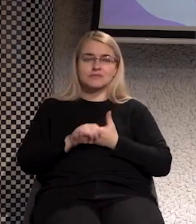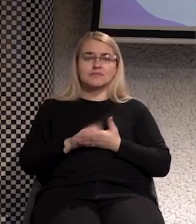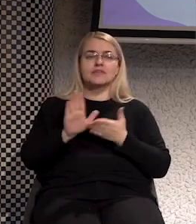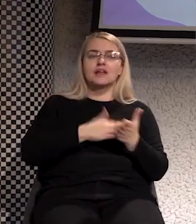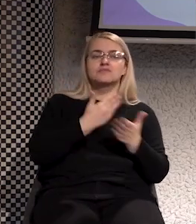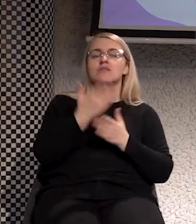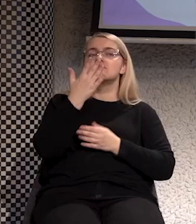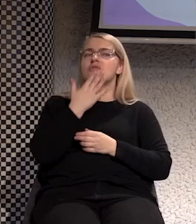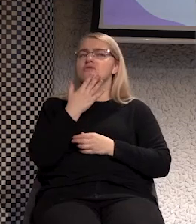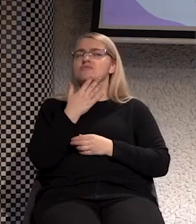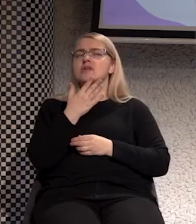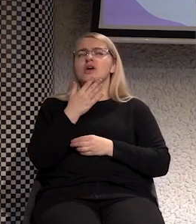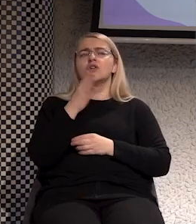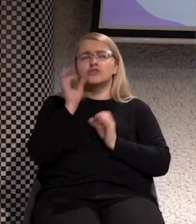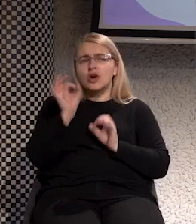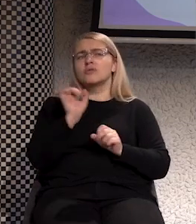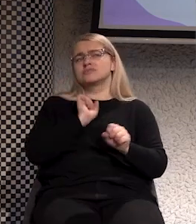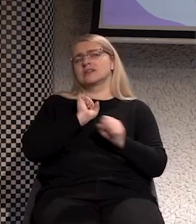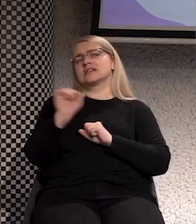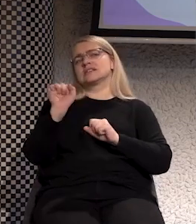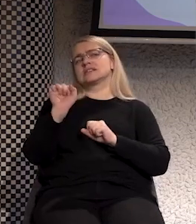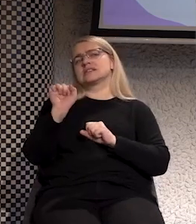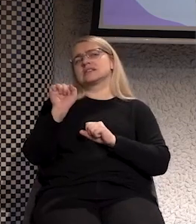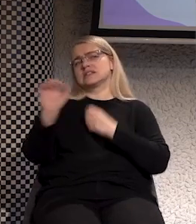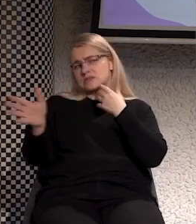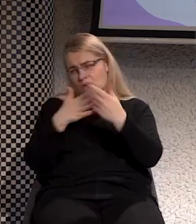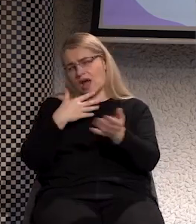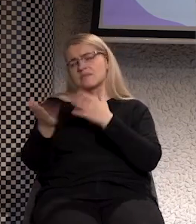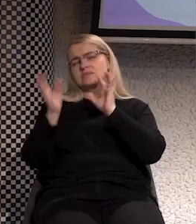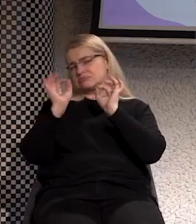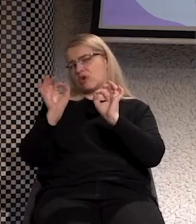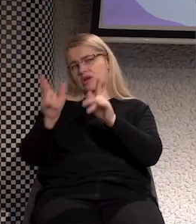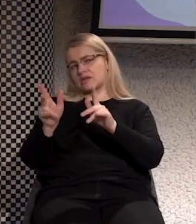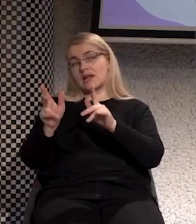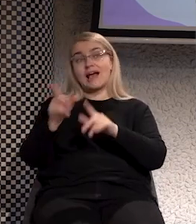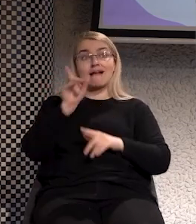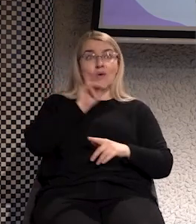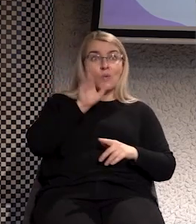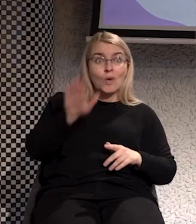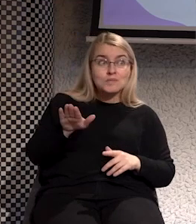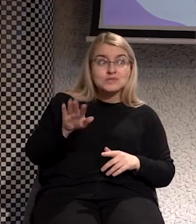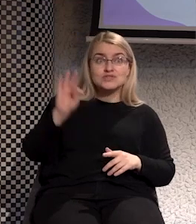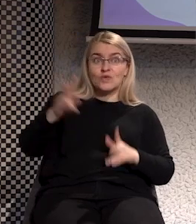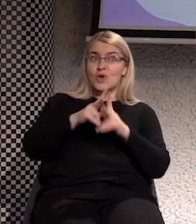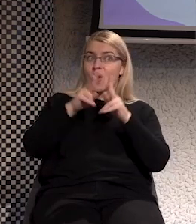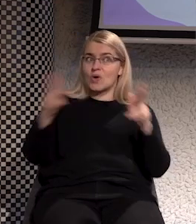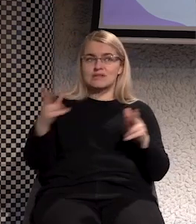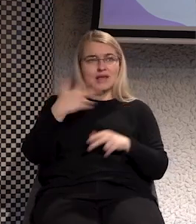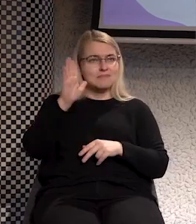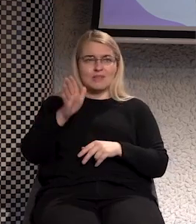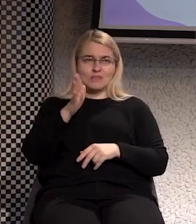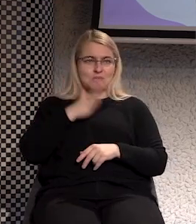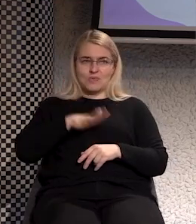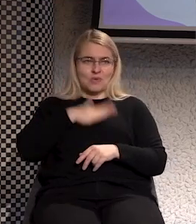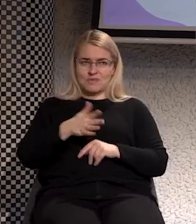na przykład, że to jest dobrze być słabym albo dobrze jest być płakać, tak, ja wiem, że to jest okej. Okay. Ale że chłopcy w swoim okresie, że oni nie będą tym